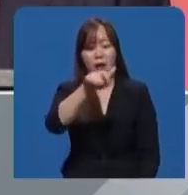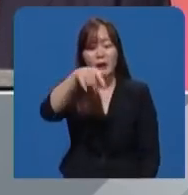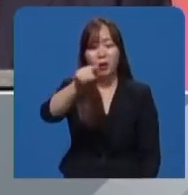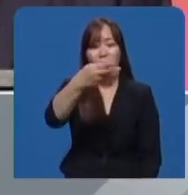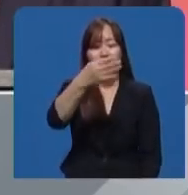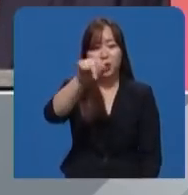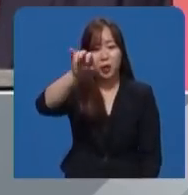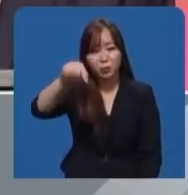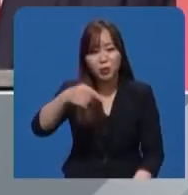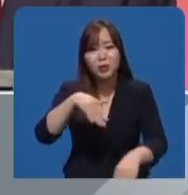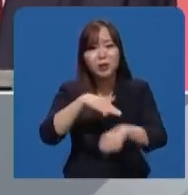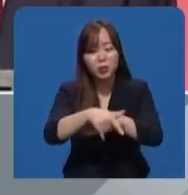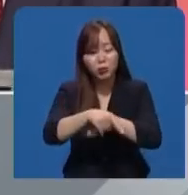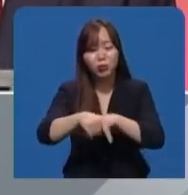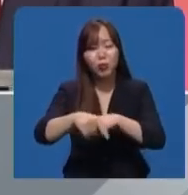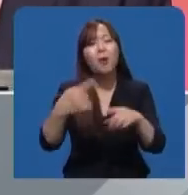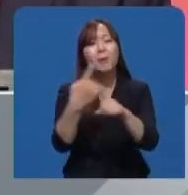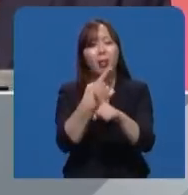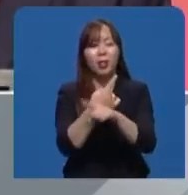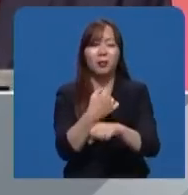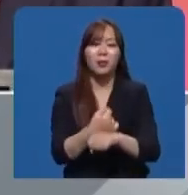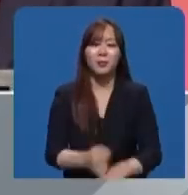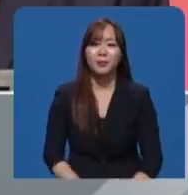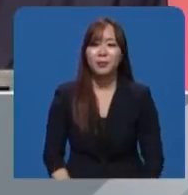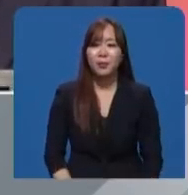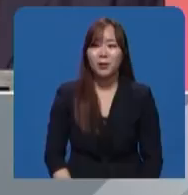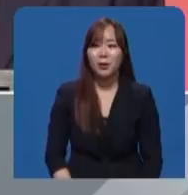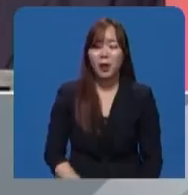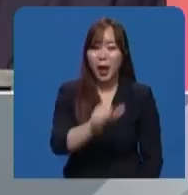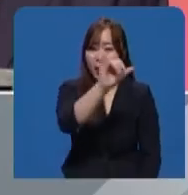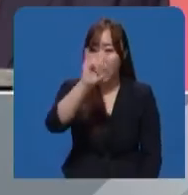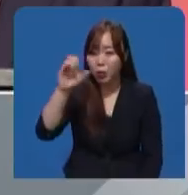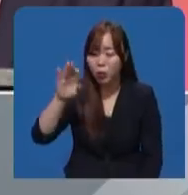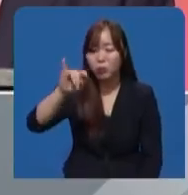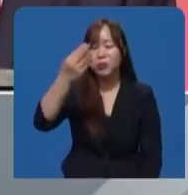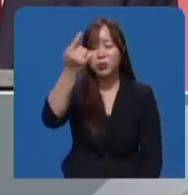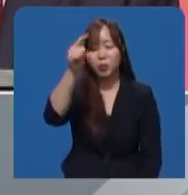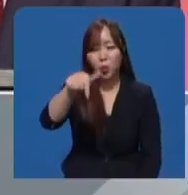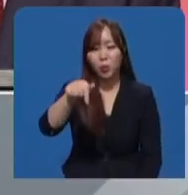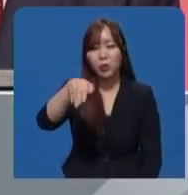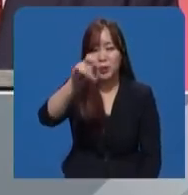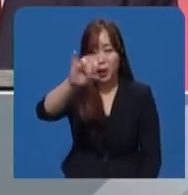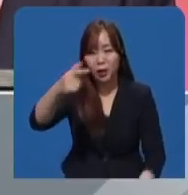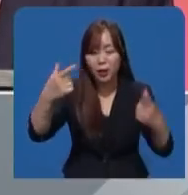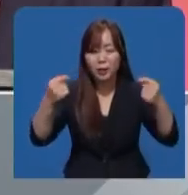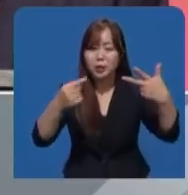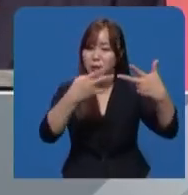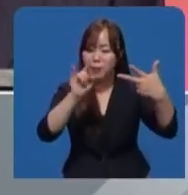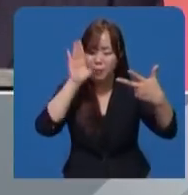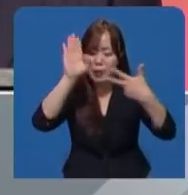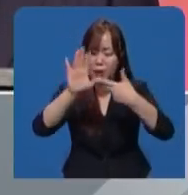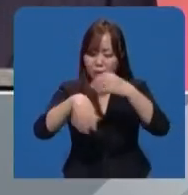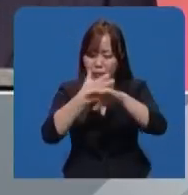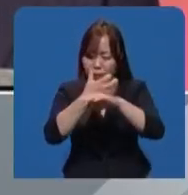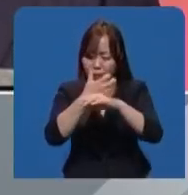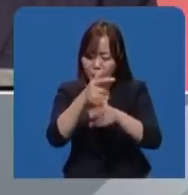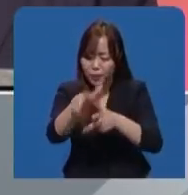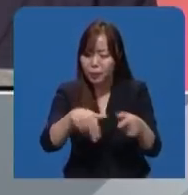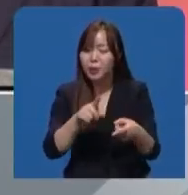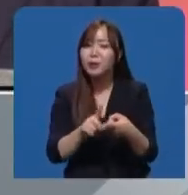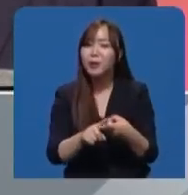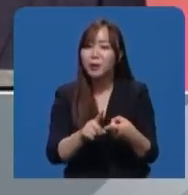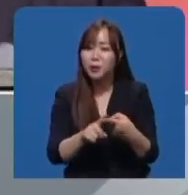방식으로 시스템을 한번 바꾸도록 하겠습니다. AI와 블록체인 등 7대 미래 혁신